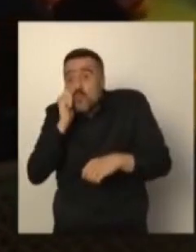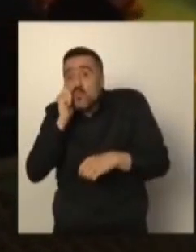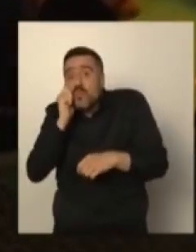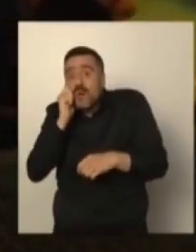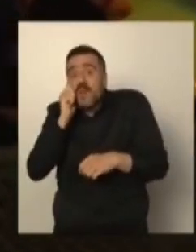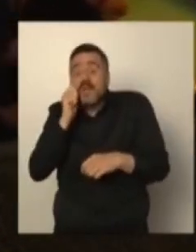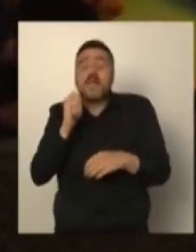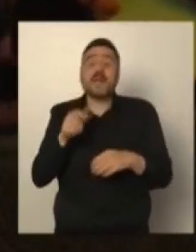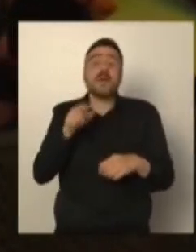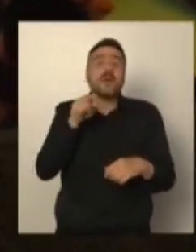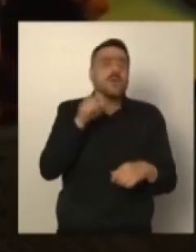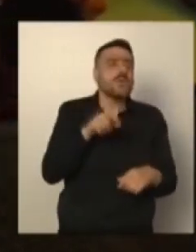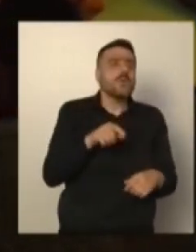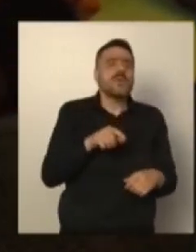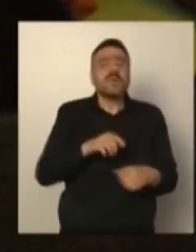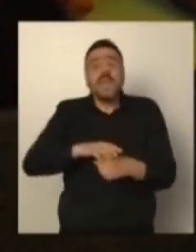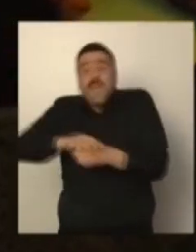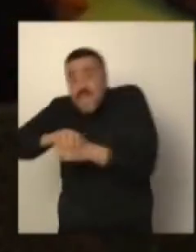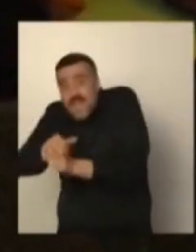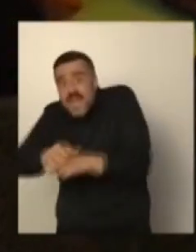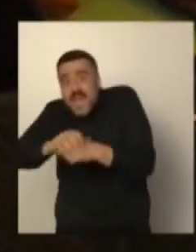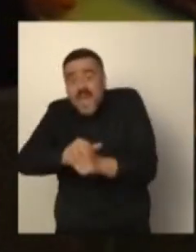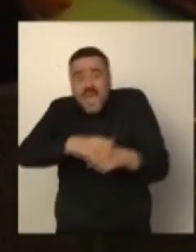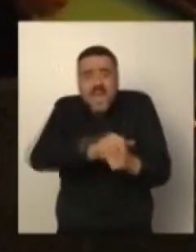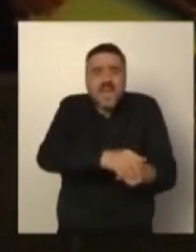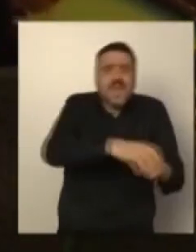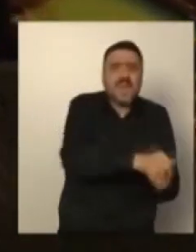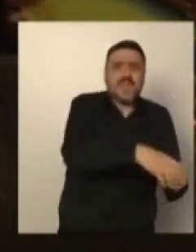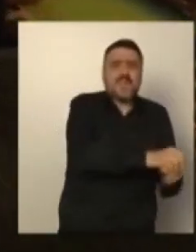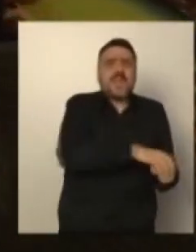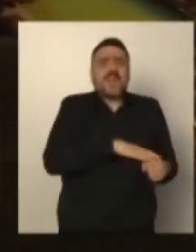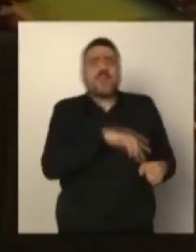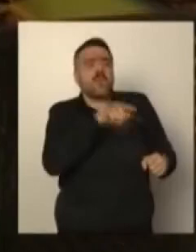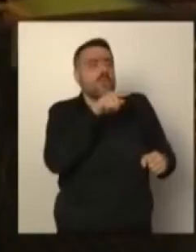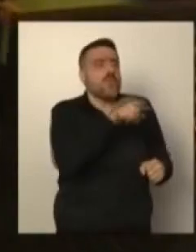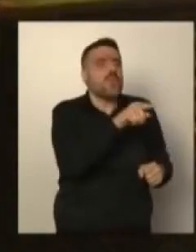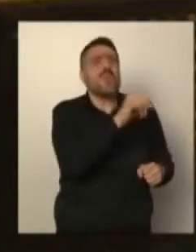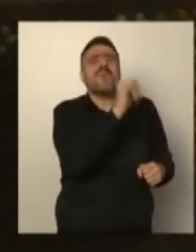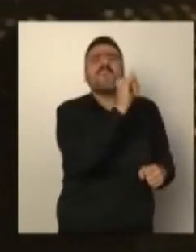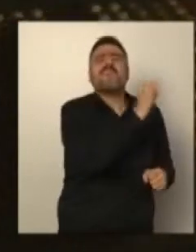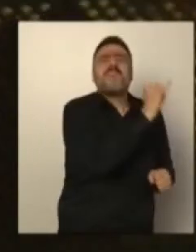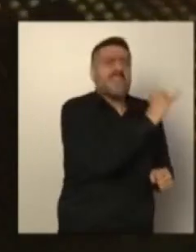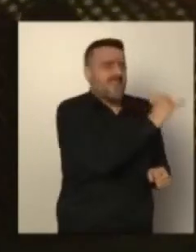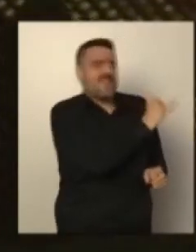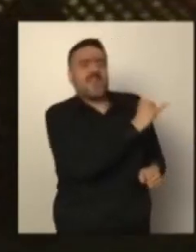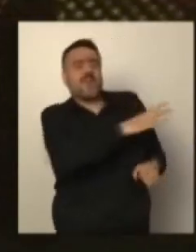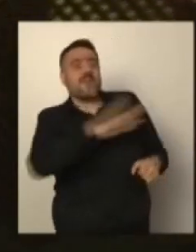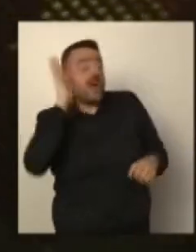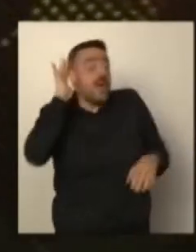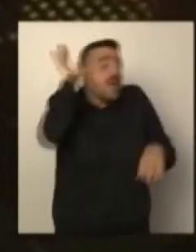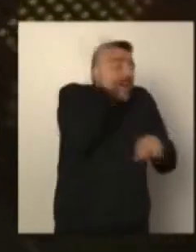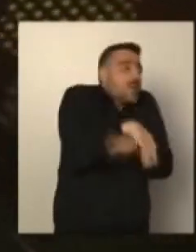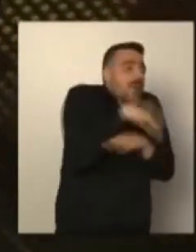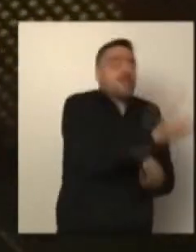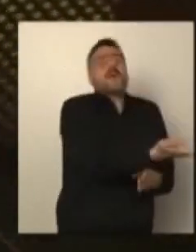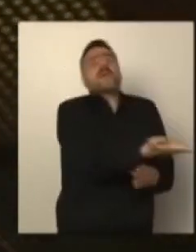yeryüzünde fesadı yayan, kan ve nefret saçan insanları zelil eyle ya